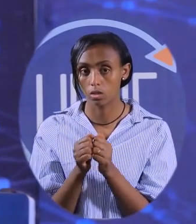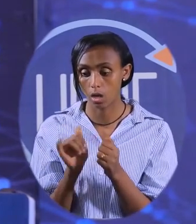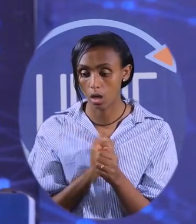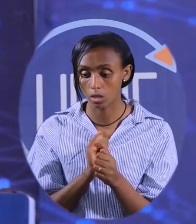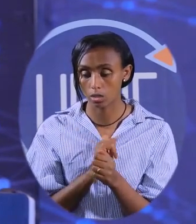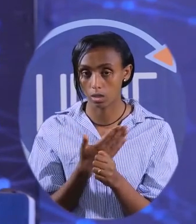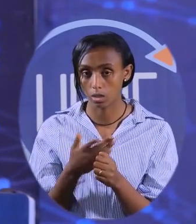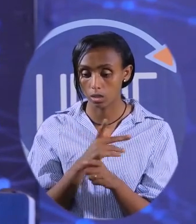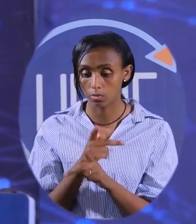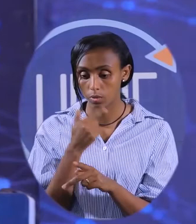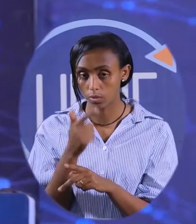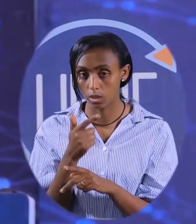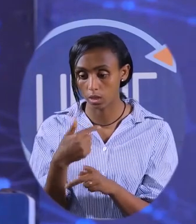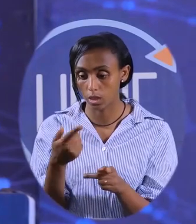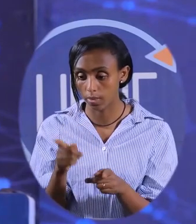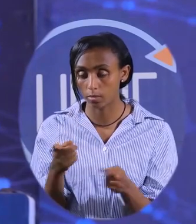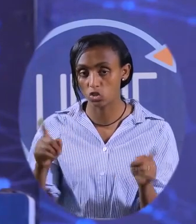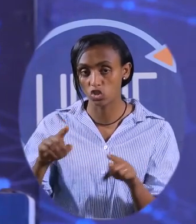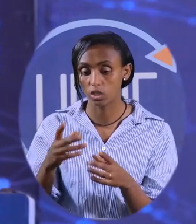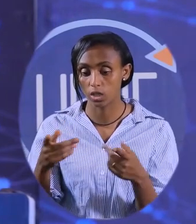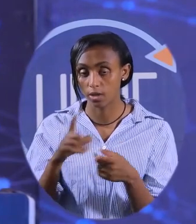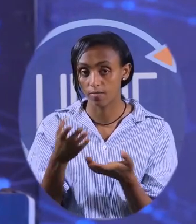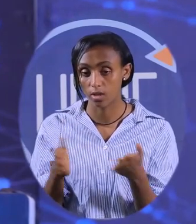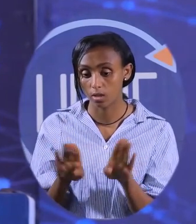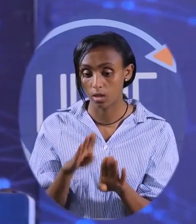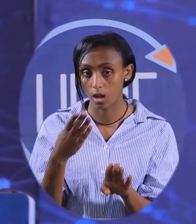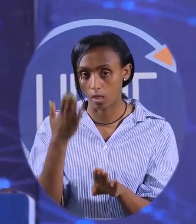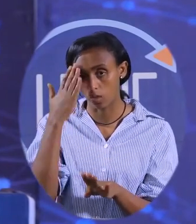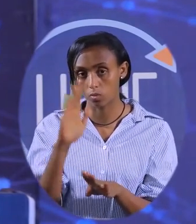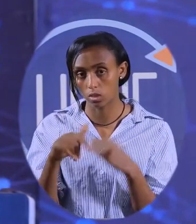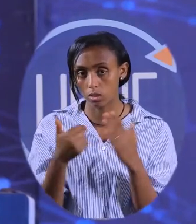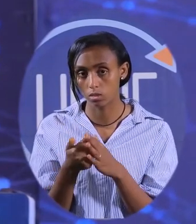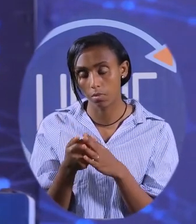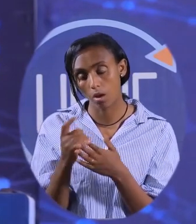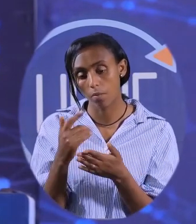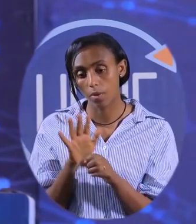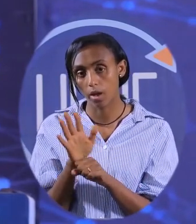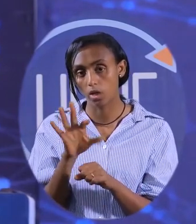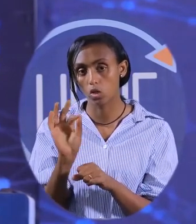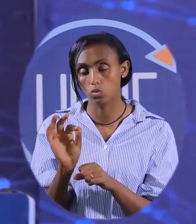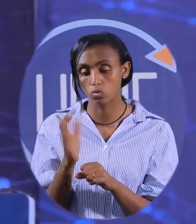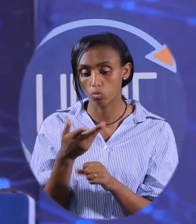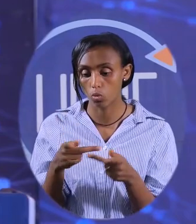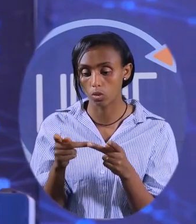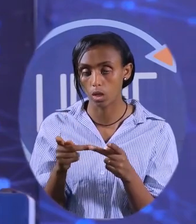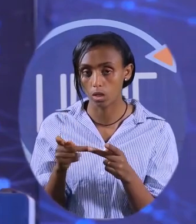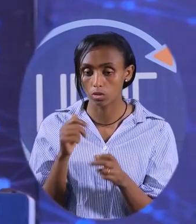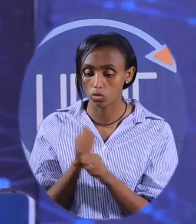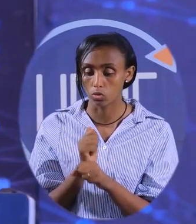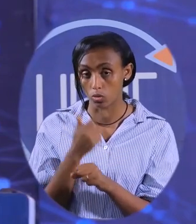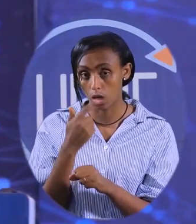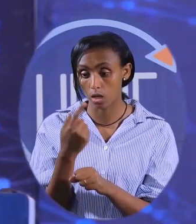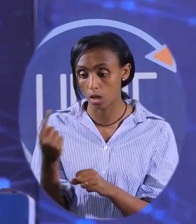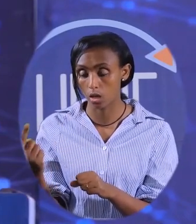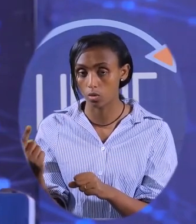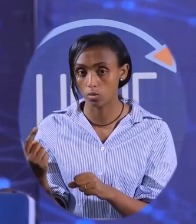የራሴን ልጠብቅ ብትል የለም ያንተ መቼ ይከፈታል አታውቅም። ስለዚህ ፍሌክስብል ሁኑ እንላቸዋለን እኛ ተማሪዎቹ፣ ሂዶ አመልክቱ። ግን